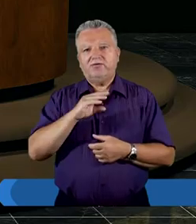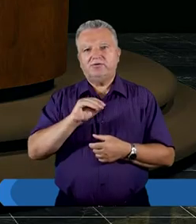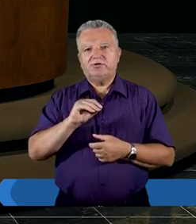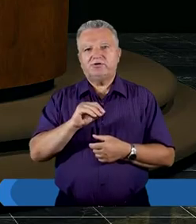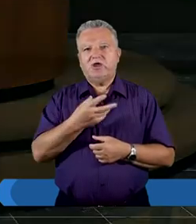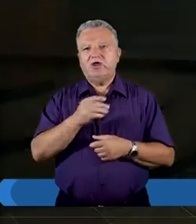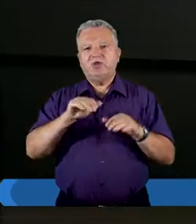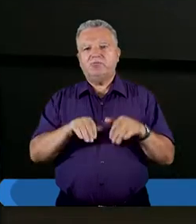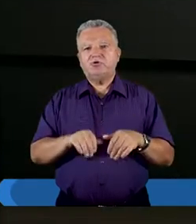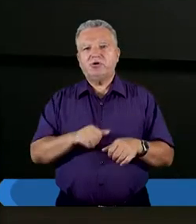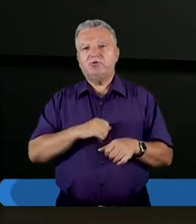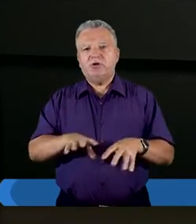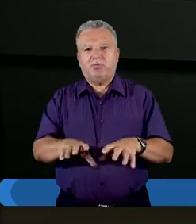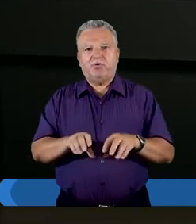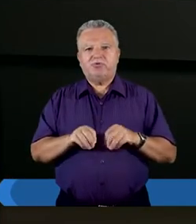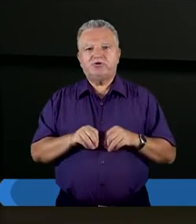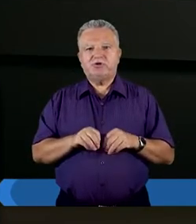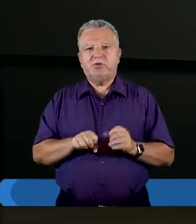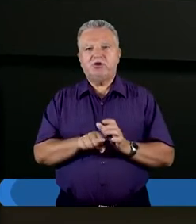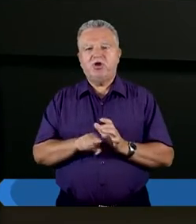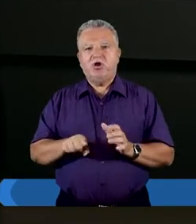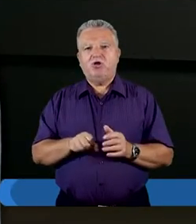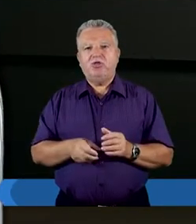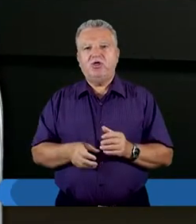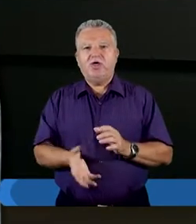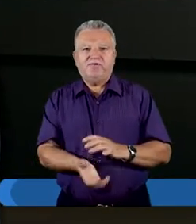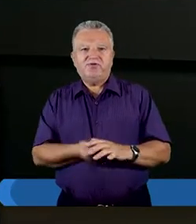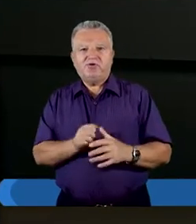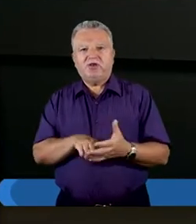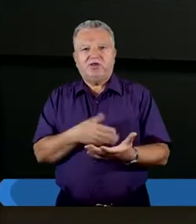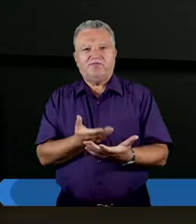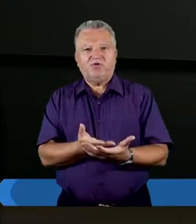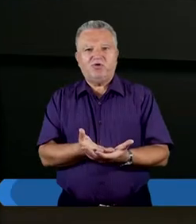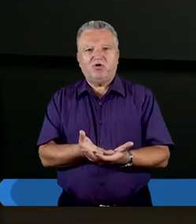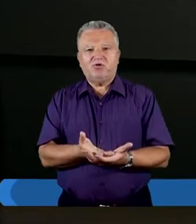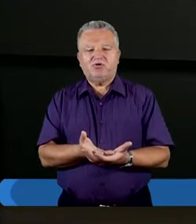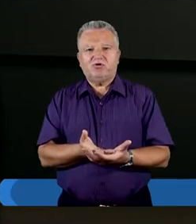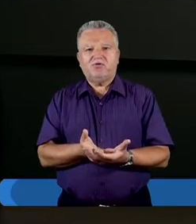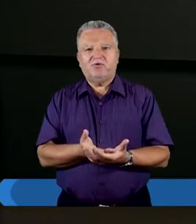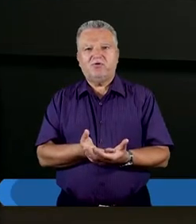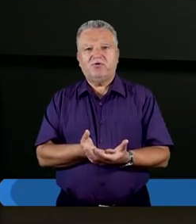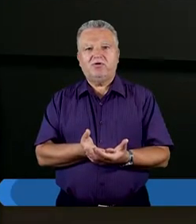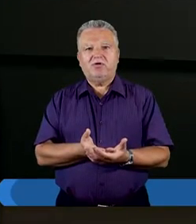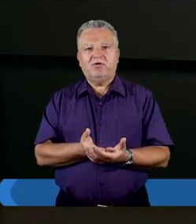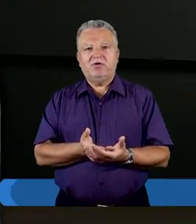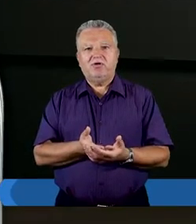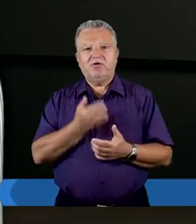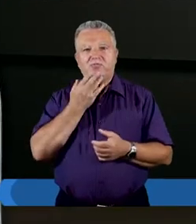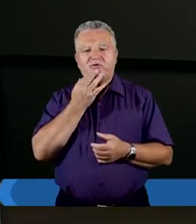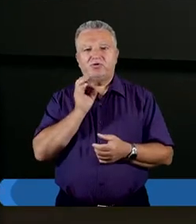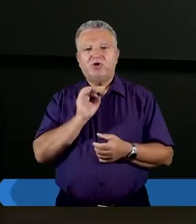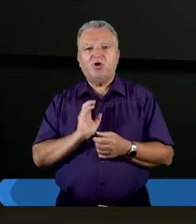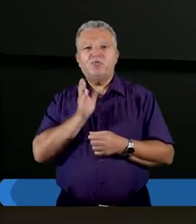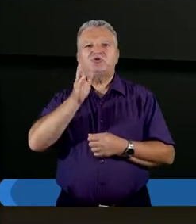Widzę, że nie możemy się powstrzymać od wyciągania już daleko idących wniosków, łącząc w to nawet, nie wiem, przyszłość